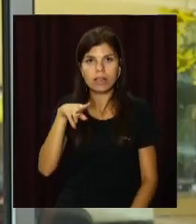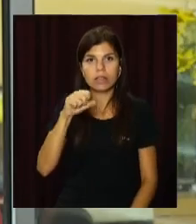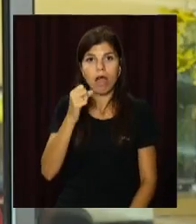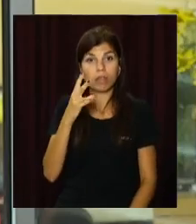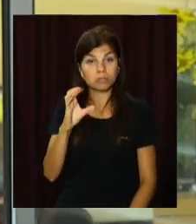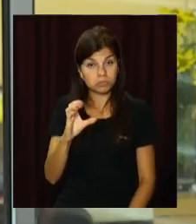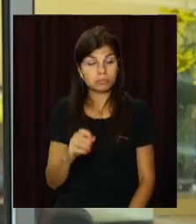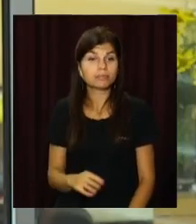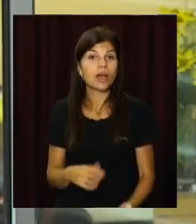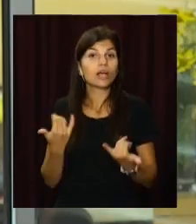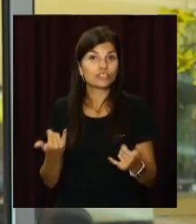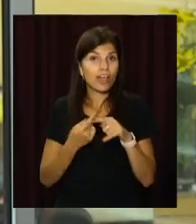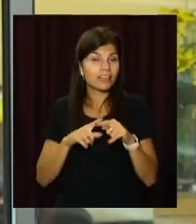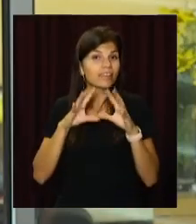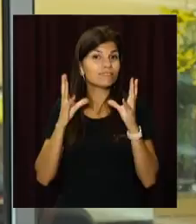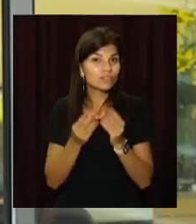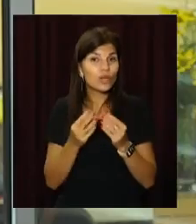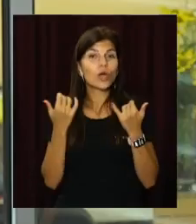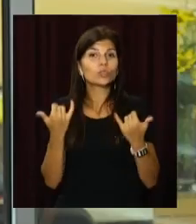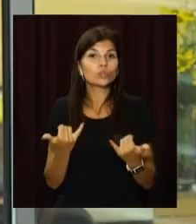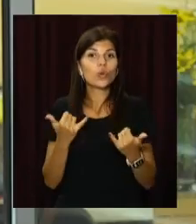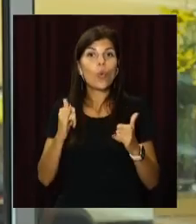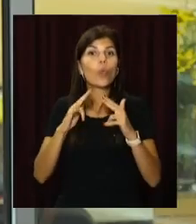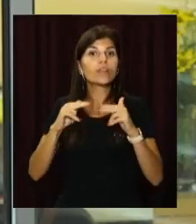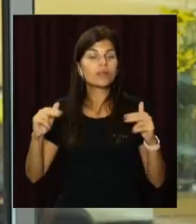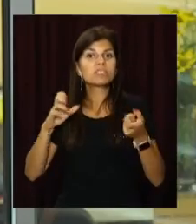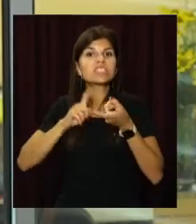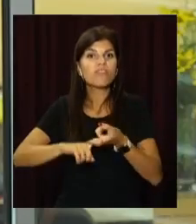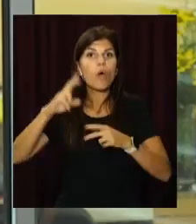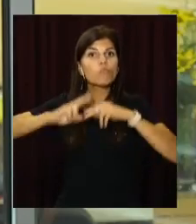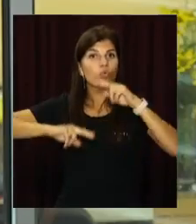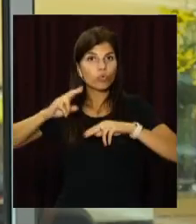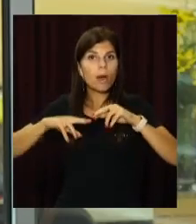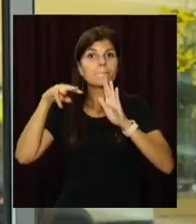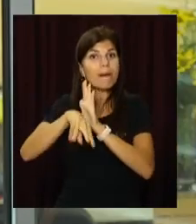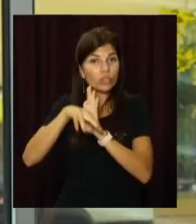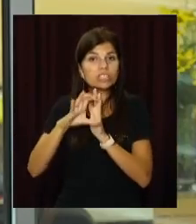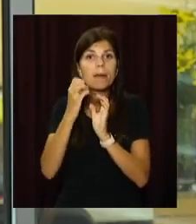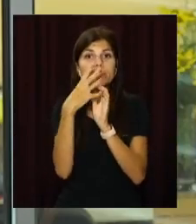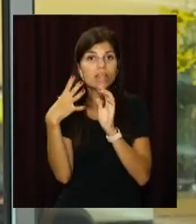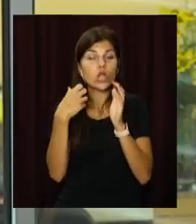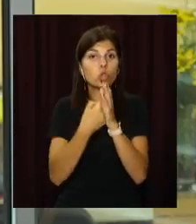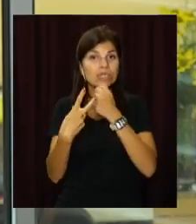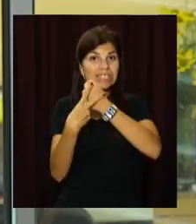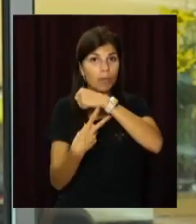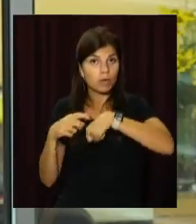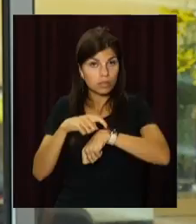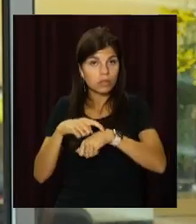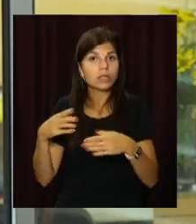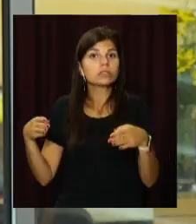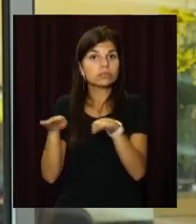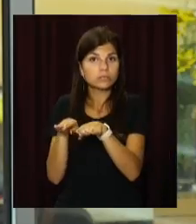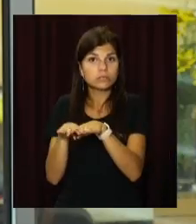І остання інформація. Сьогодні в Дніпрі зв'язку з будівництвом метро з 15 до 17 перекриватимуть проїзну та